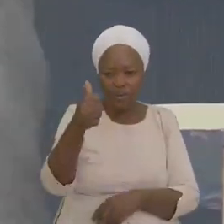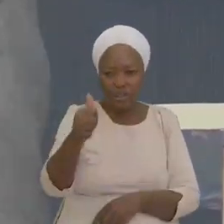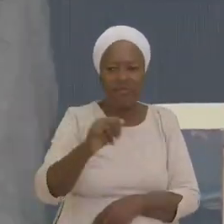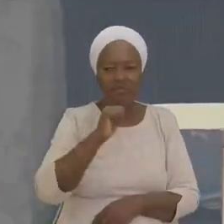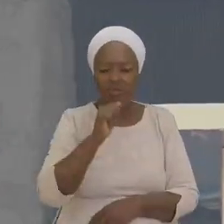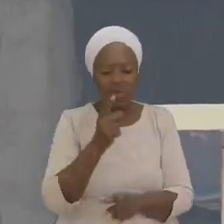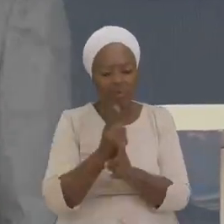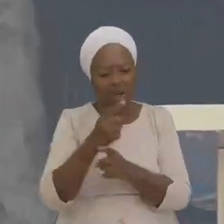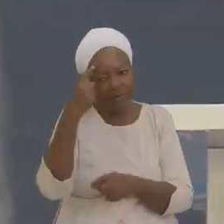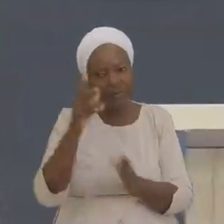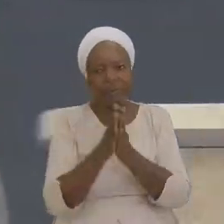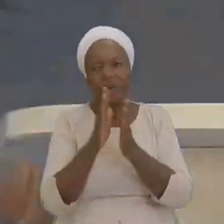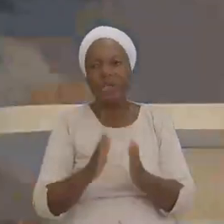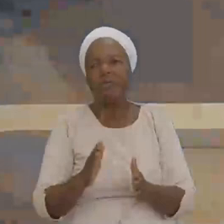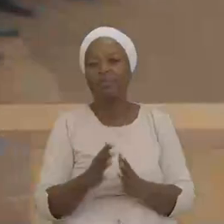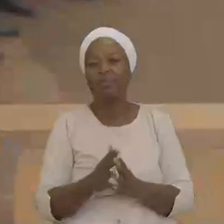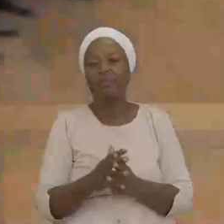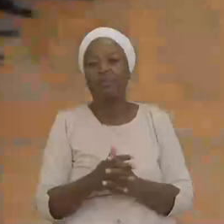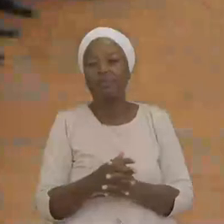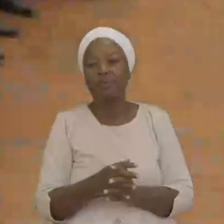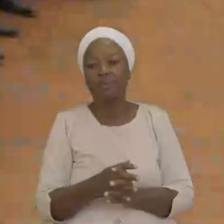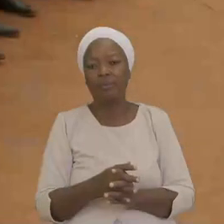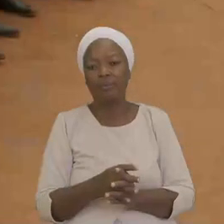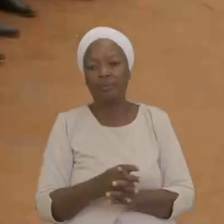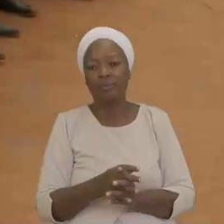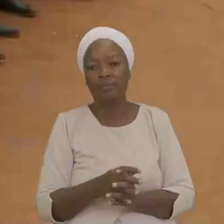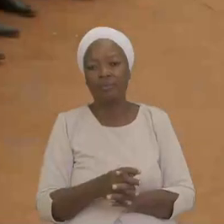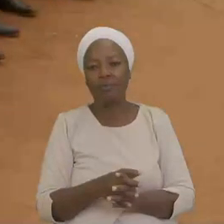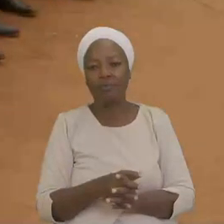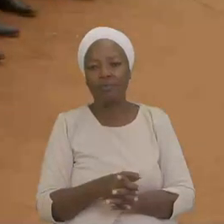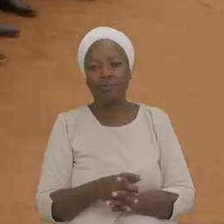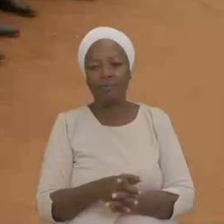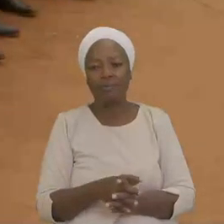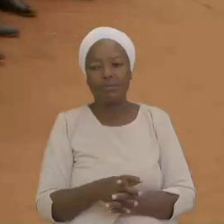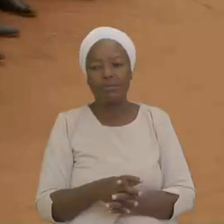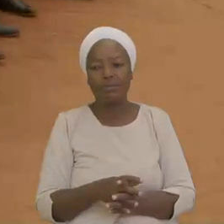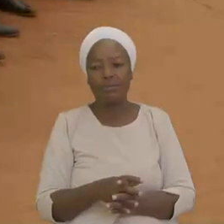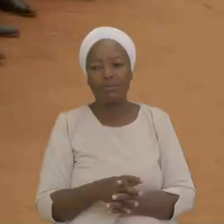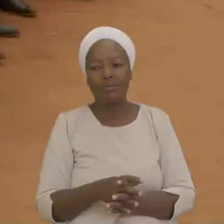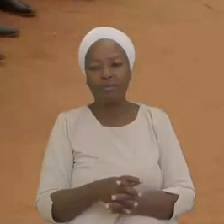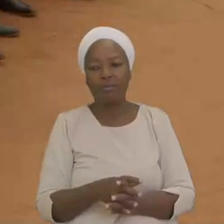cœur confus, d'une vie charnelle. Tu te rends donc inapproprié,